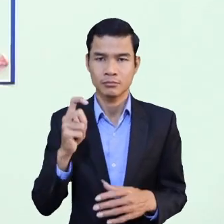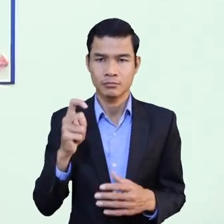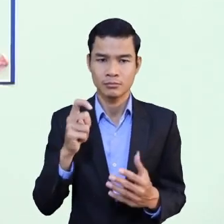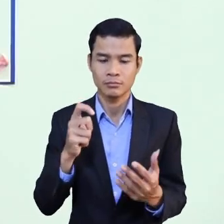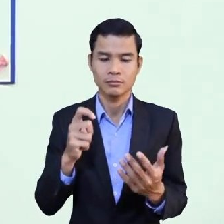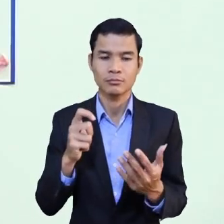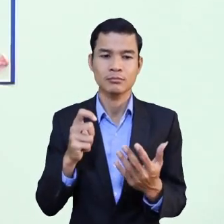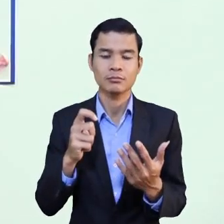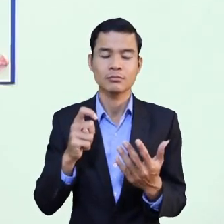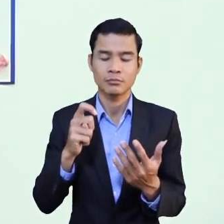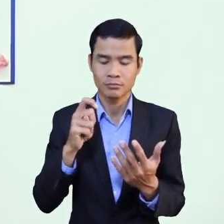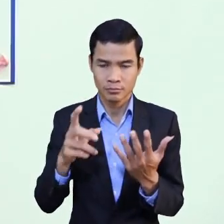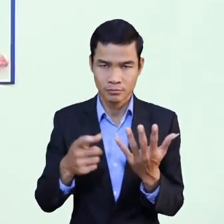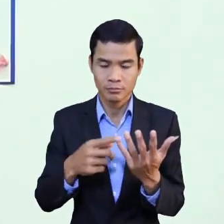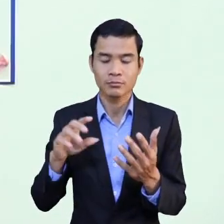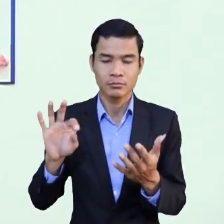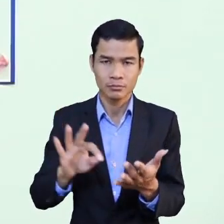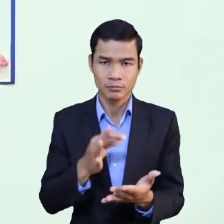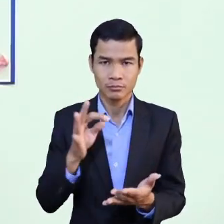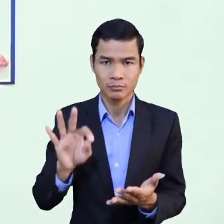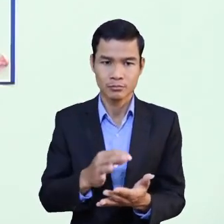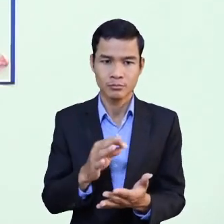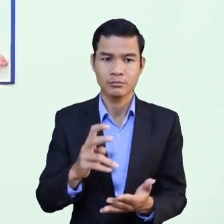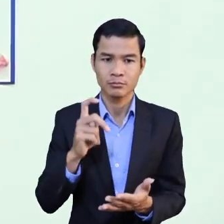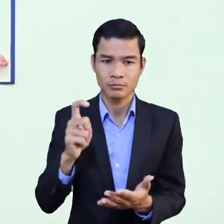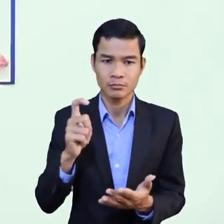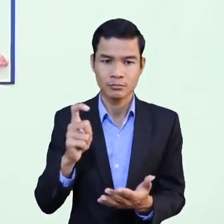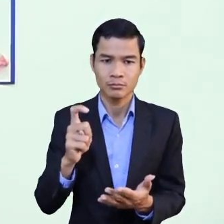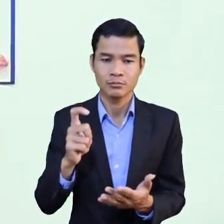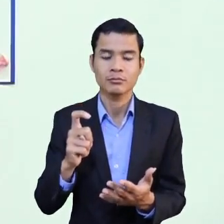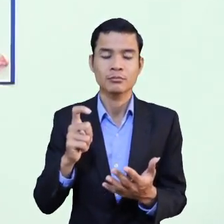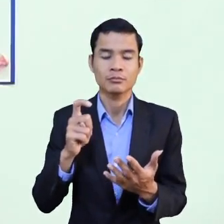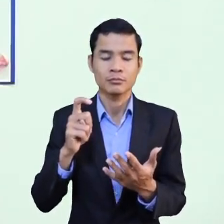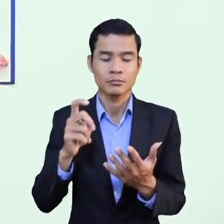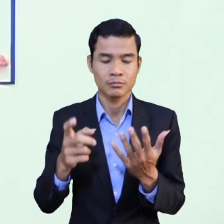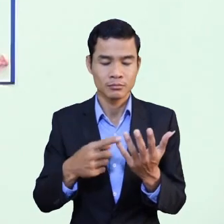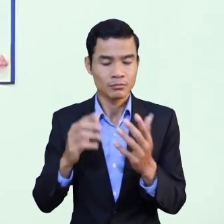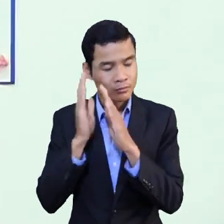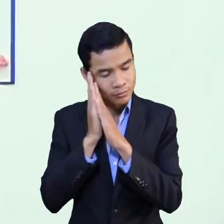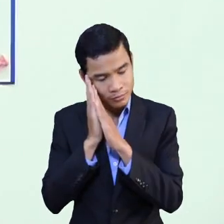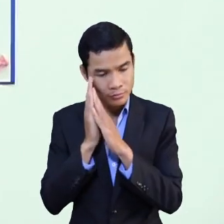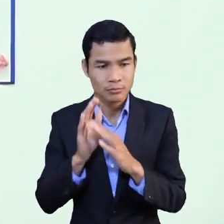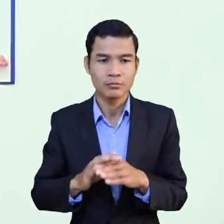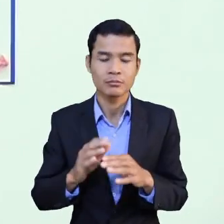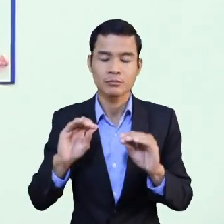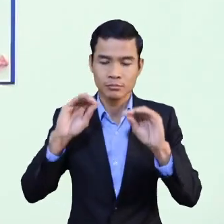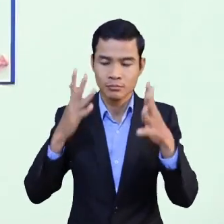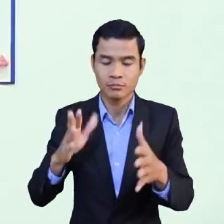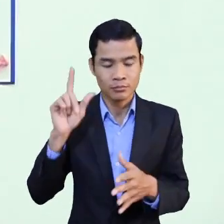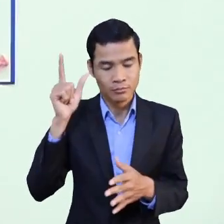ខេដេចាខេដេចាអ្